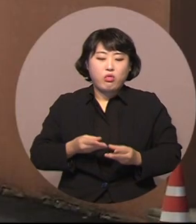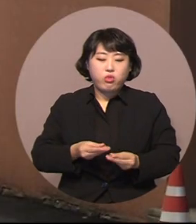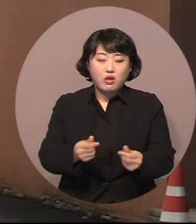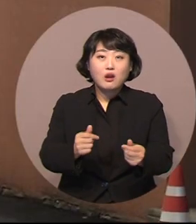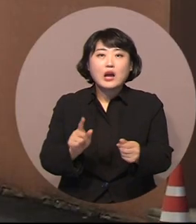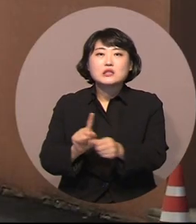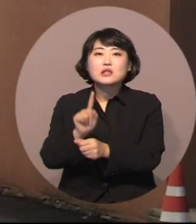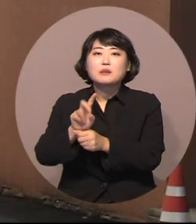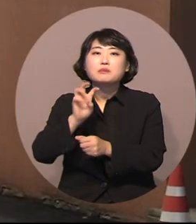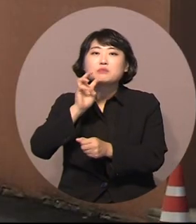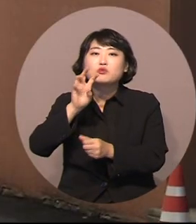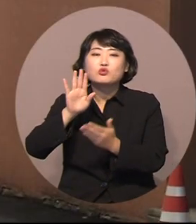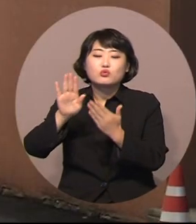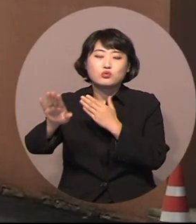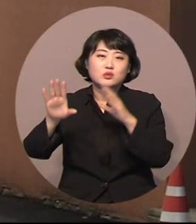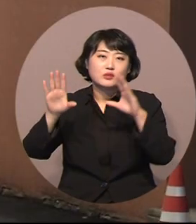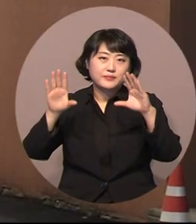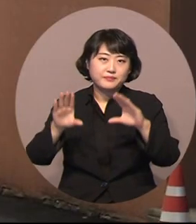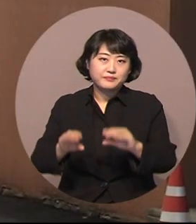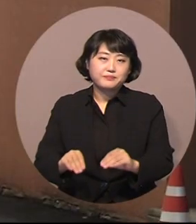한시간 반만에 꺼졌습니다